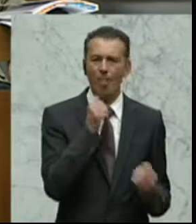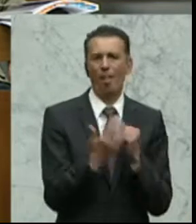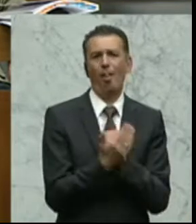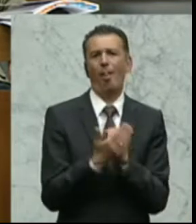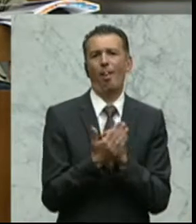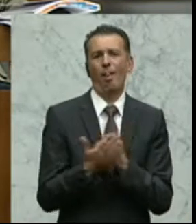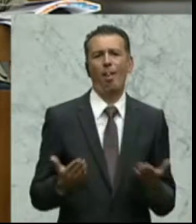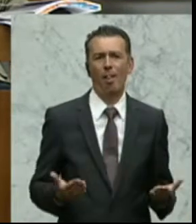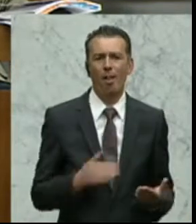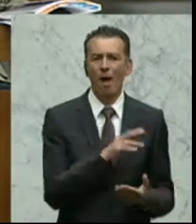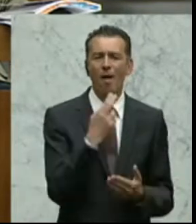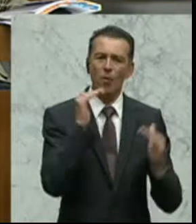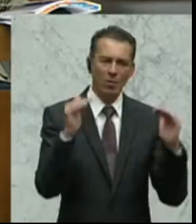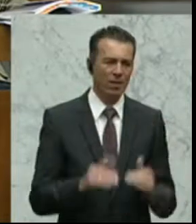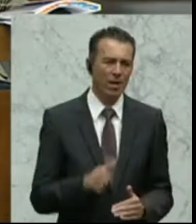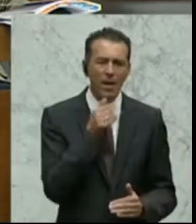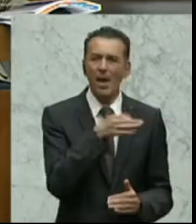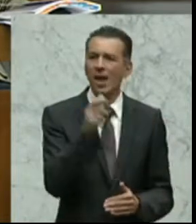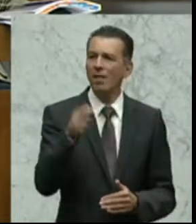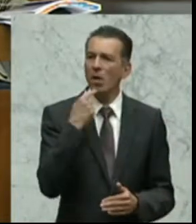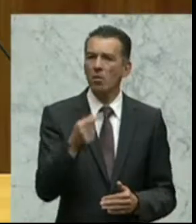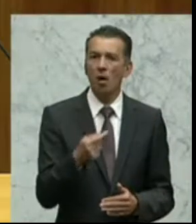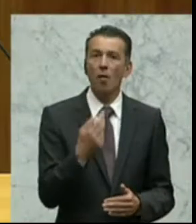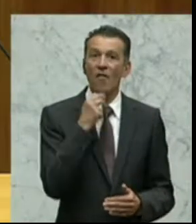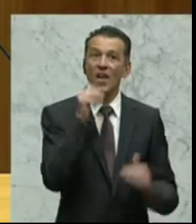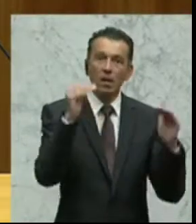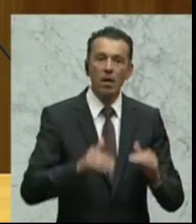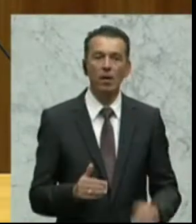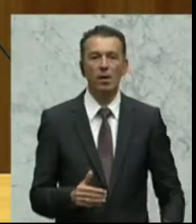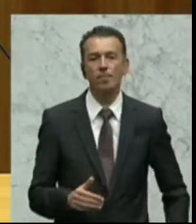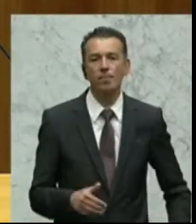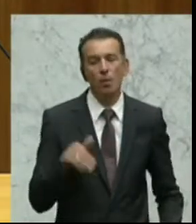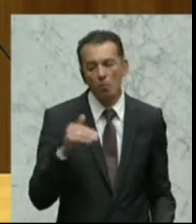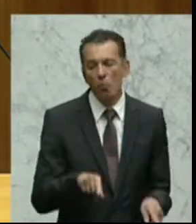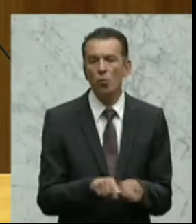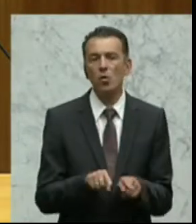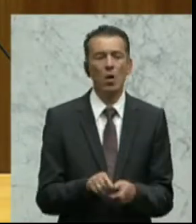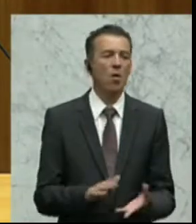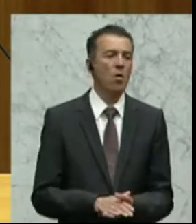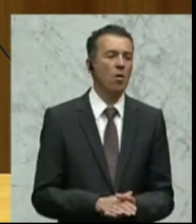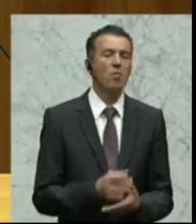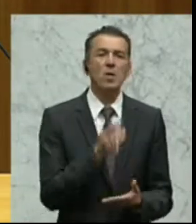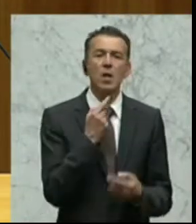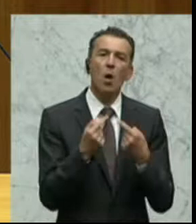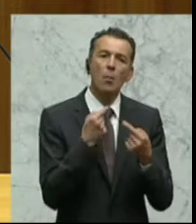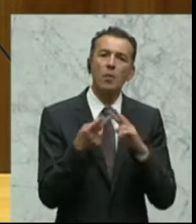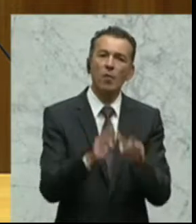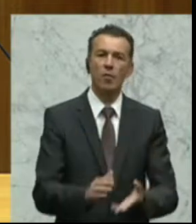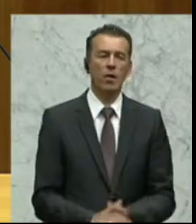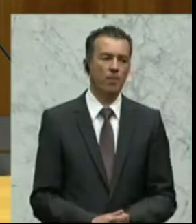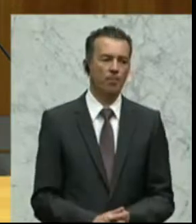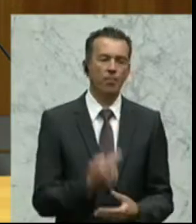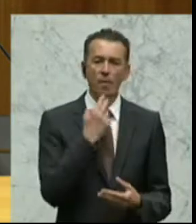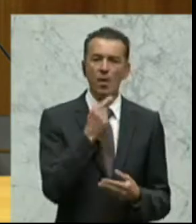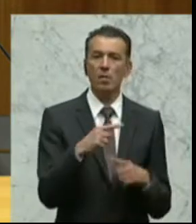alle senken. Da gibt es keinen einzigen Abgeordneten, der sagt, ich will sie nicht senken. Aber wir müssen dann einmal in konkret werden, wie wir sowas tun. Und wer sagt, wir warten